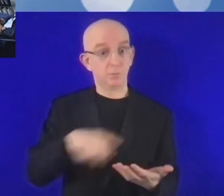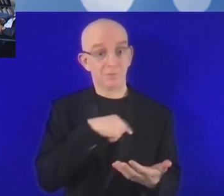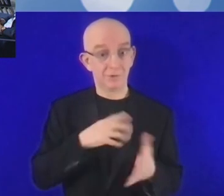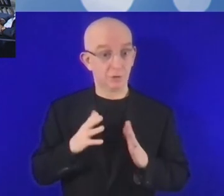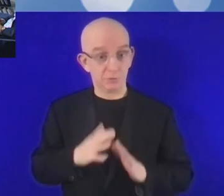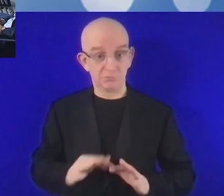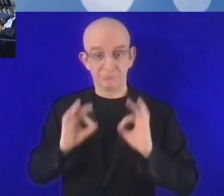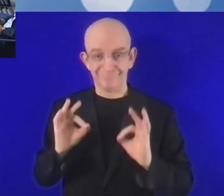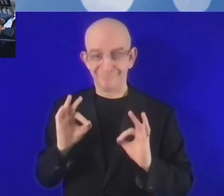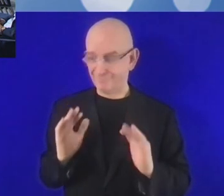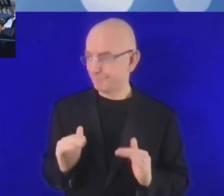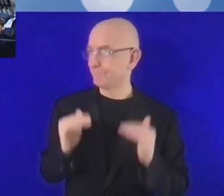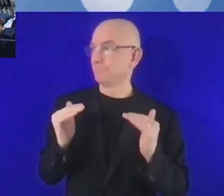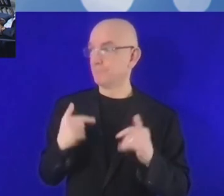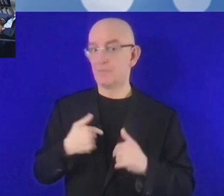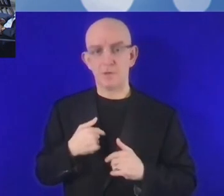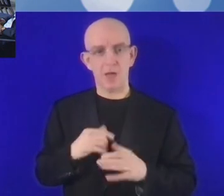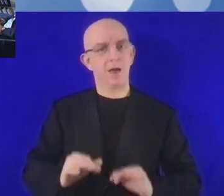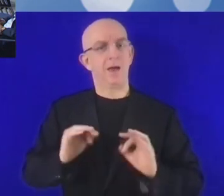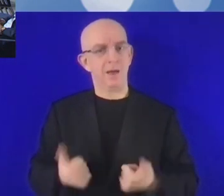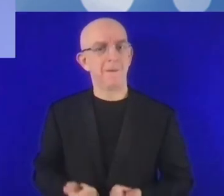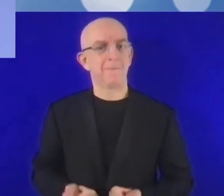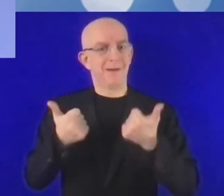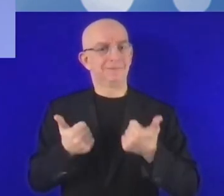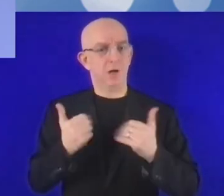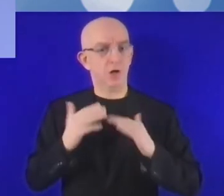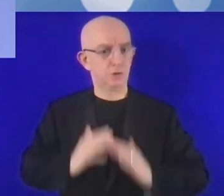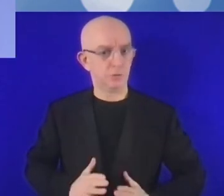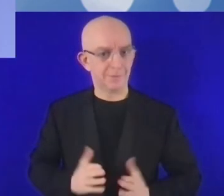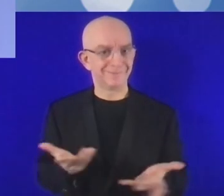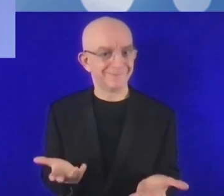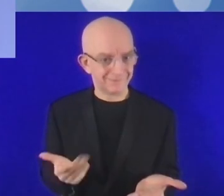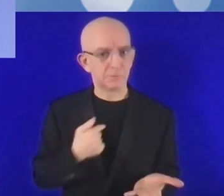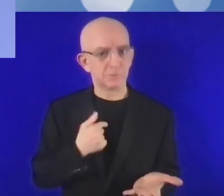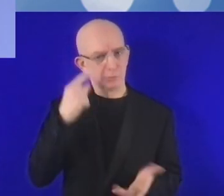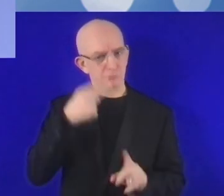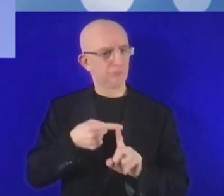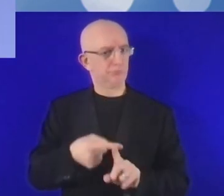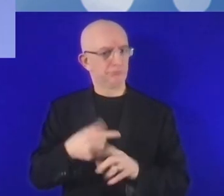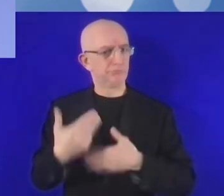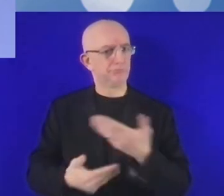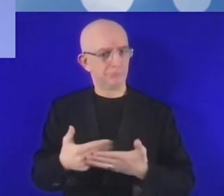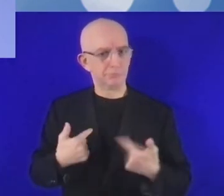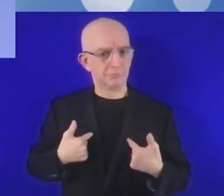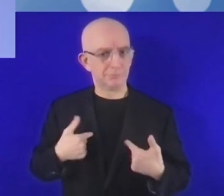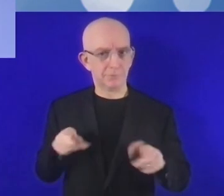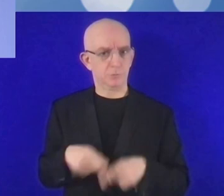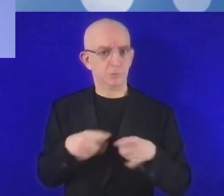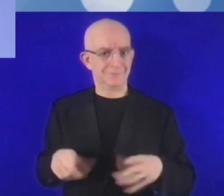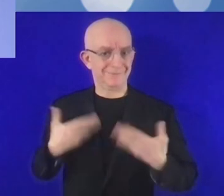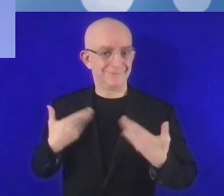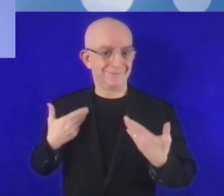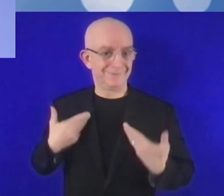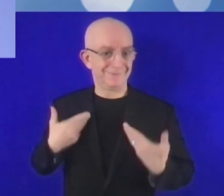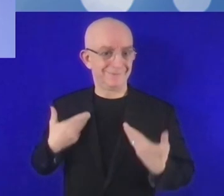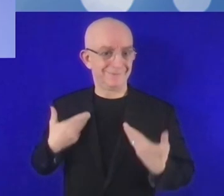чтобы действовать и функционировать все лучше именно в этом человеческом измерении. Но я хочу сказать, что